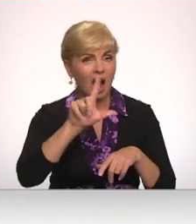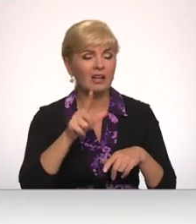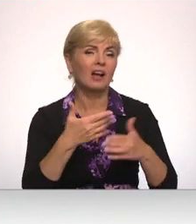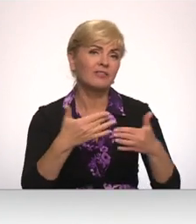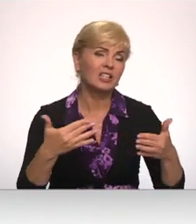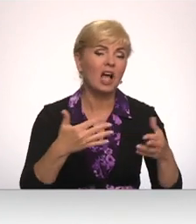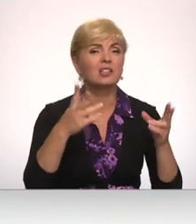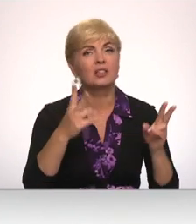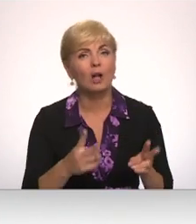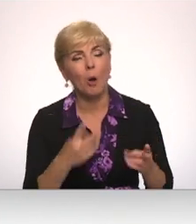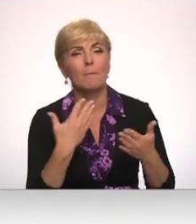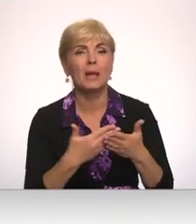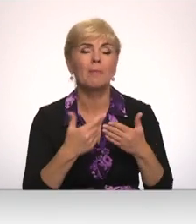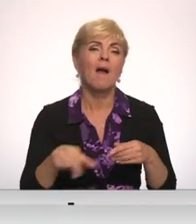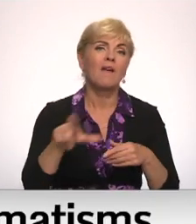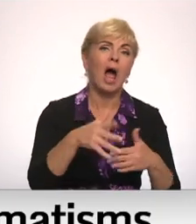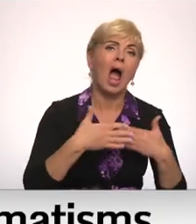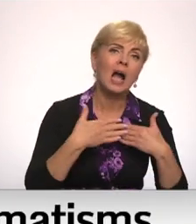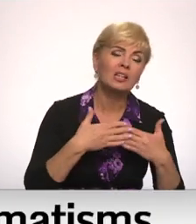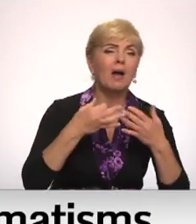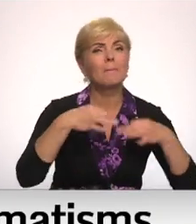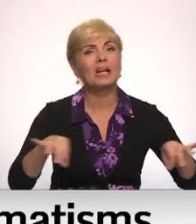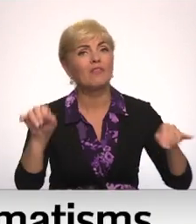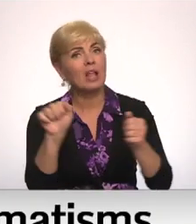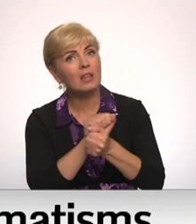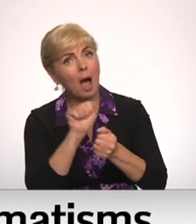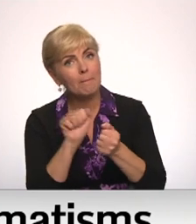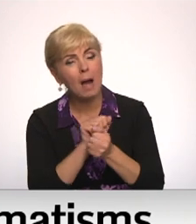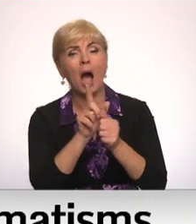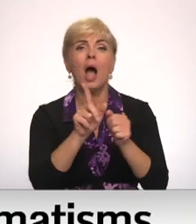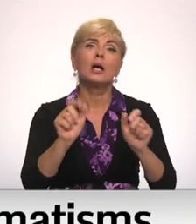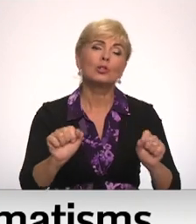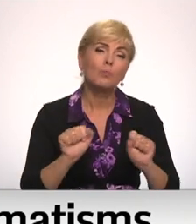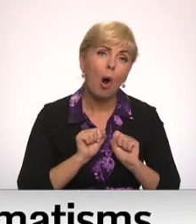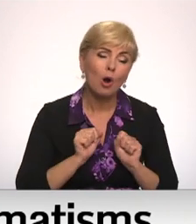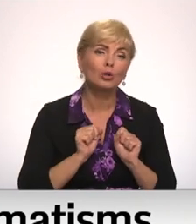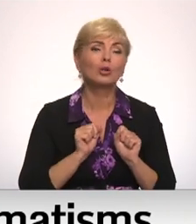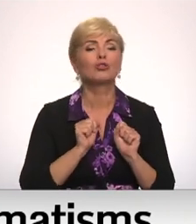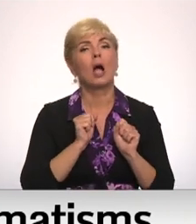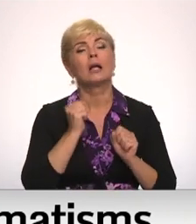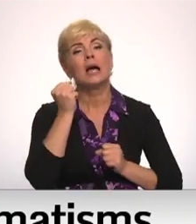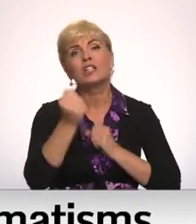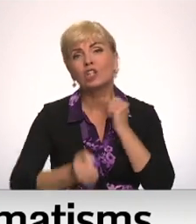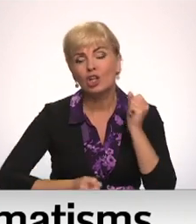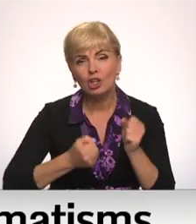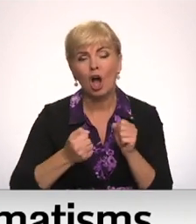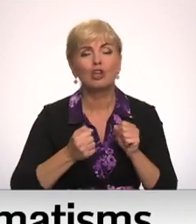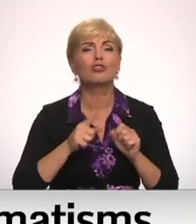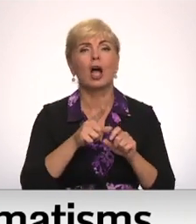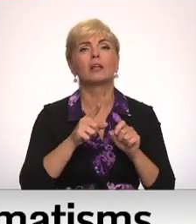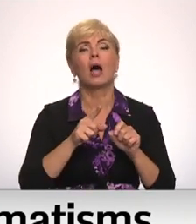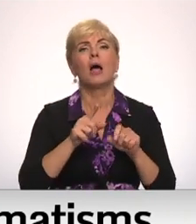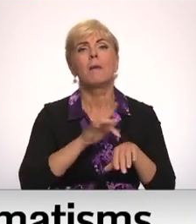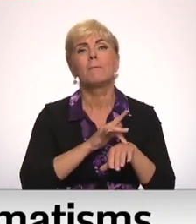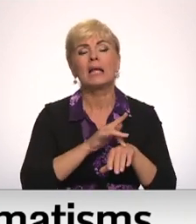dažādas aktivitātes, brīvā dabā, sportošana, skriešana pa zāli, plikām kājām un